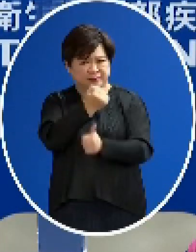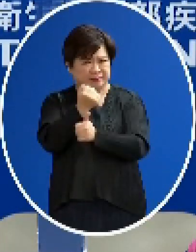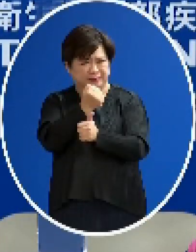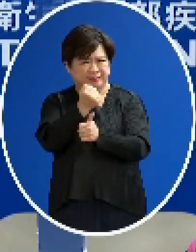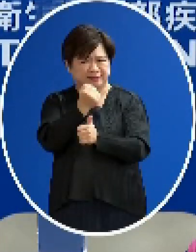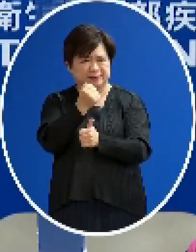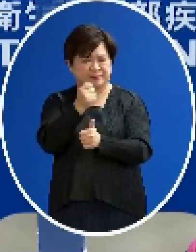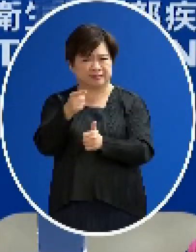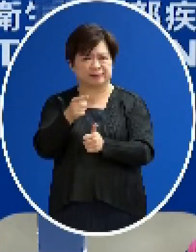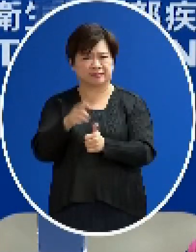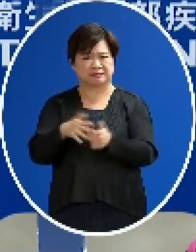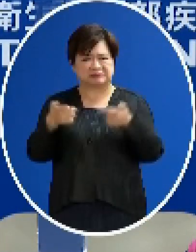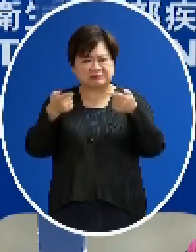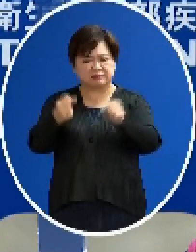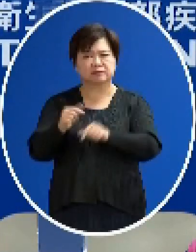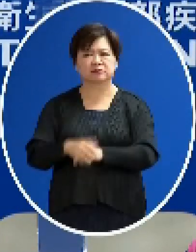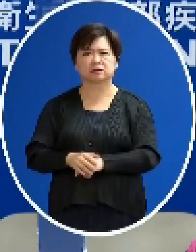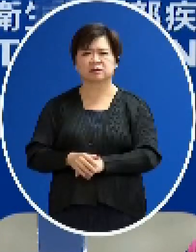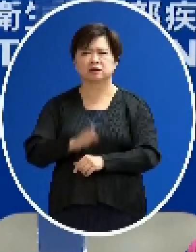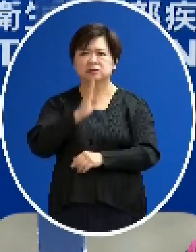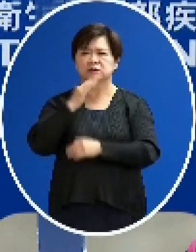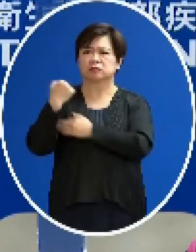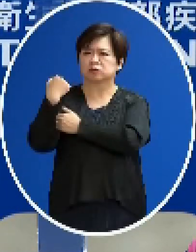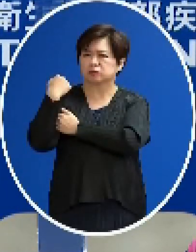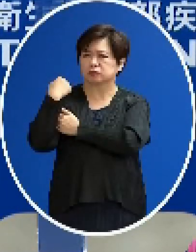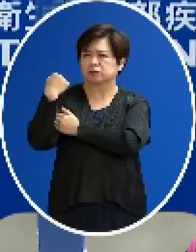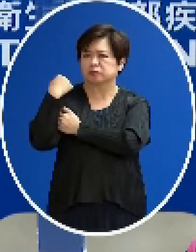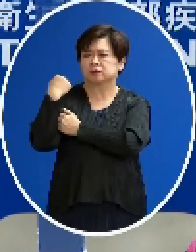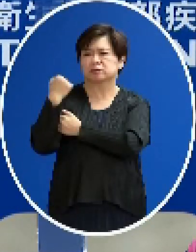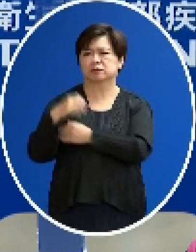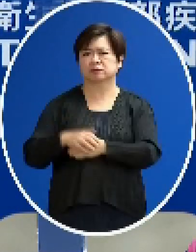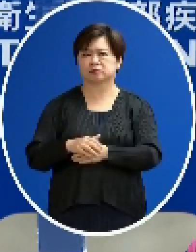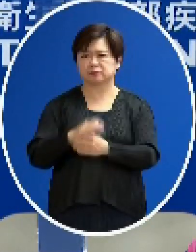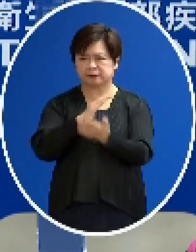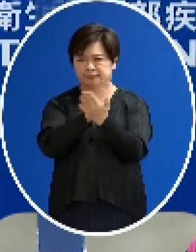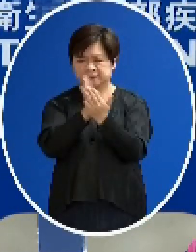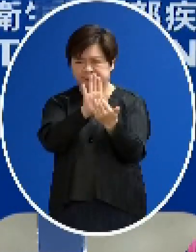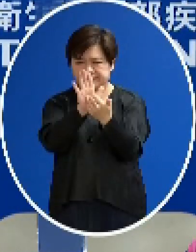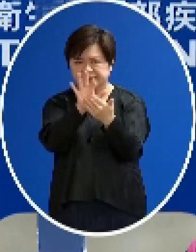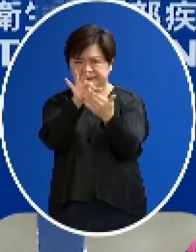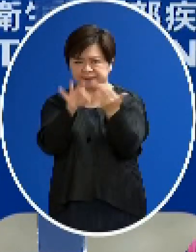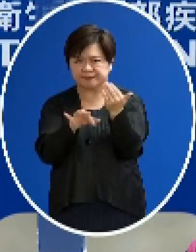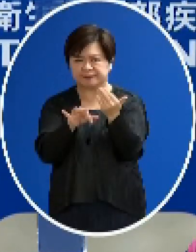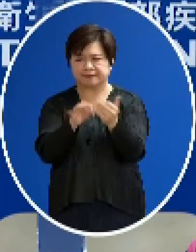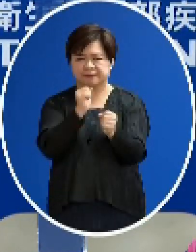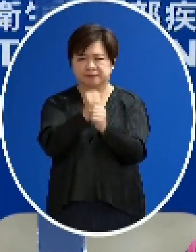制这疫情，我们只能说尽量好把各种的防卫措施尽量把它做好。